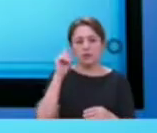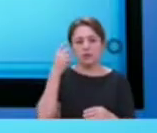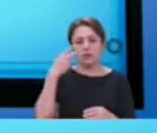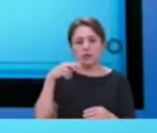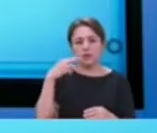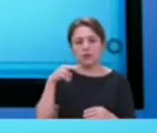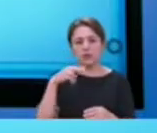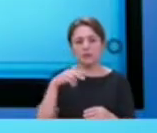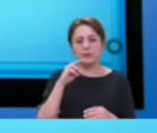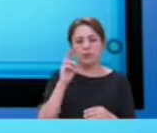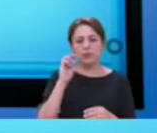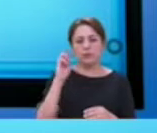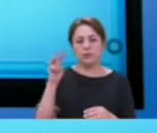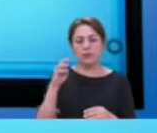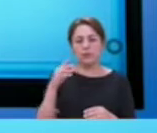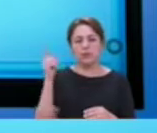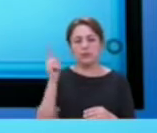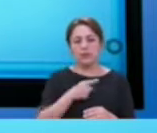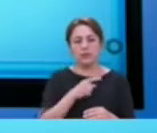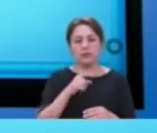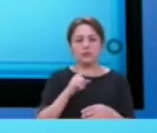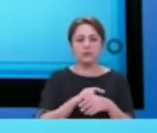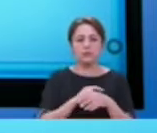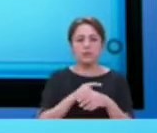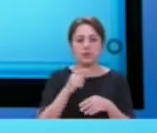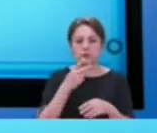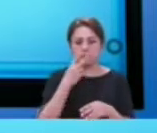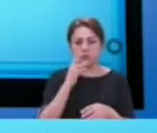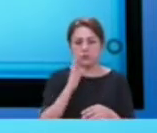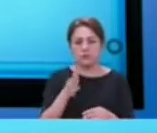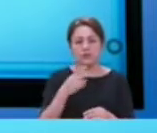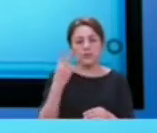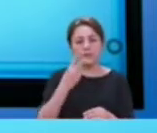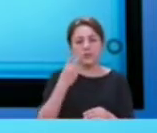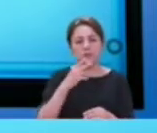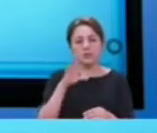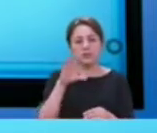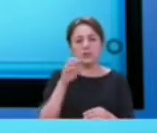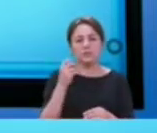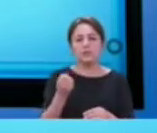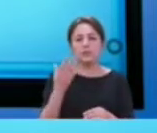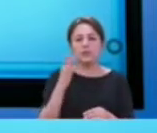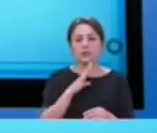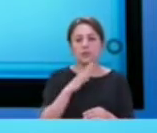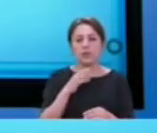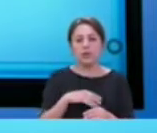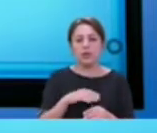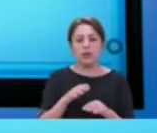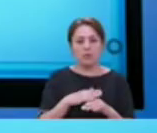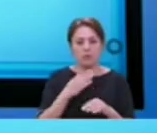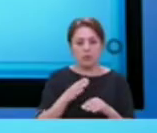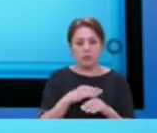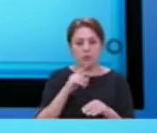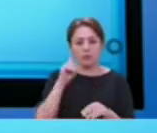120 km taqsim soatni ko'rsatyapti. Ikkinchi rasmdachi necha ekan?